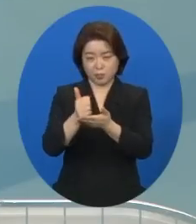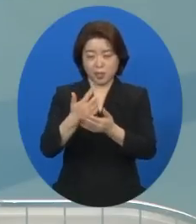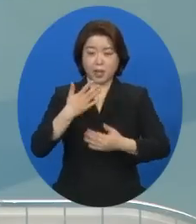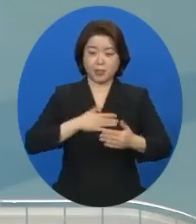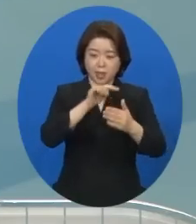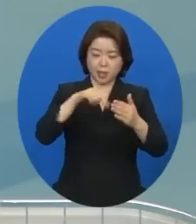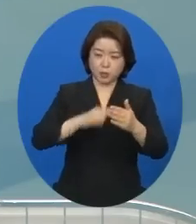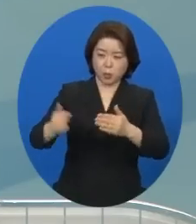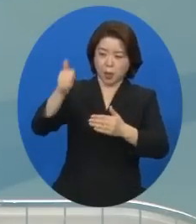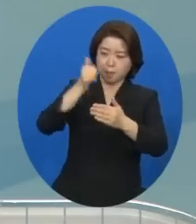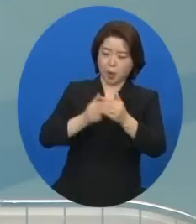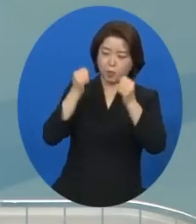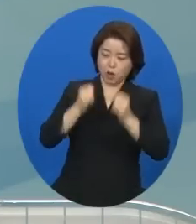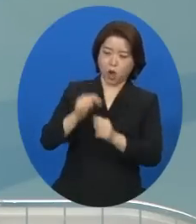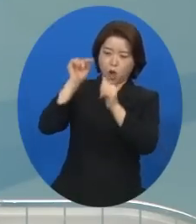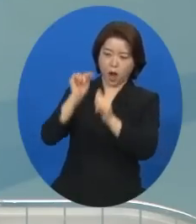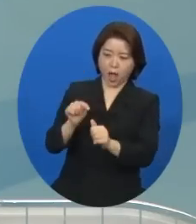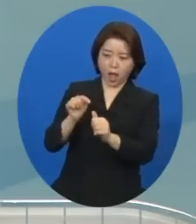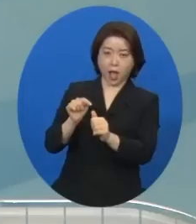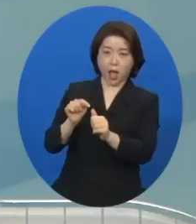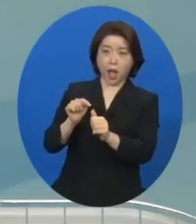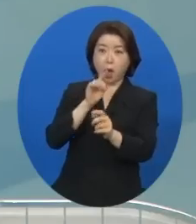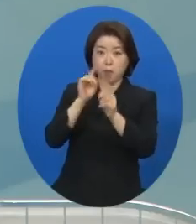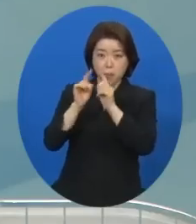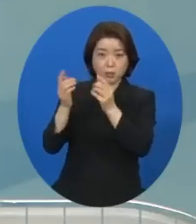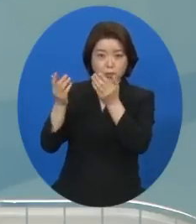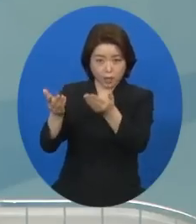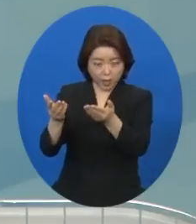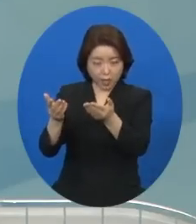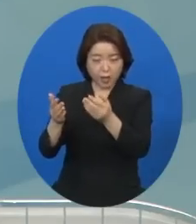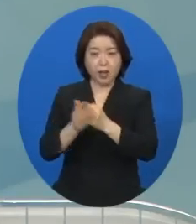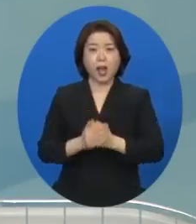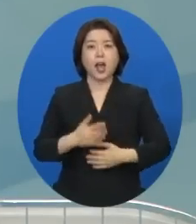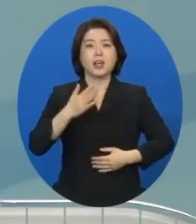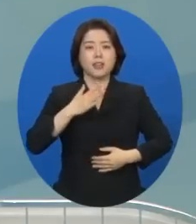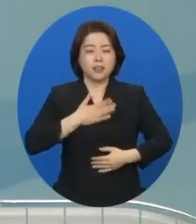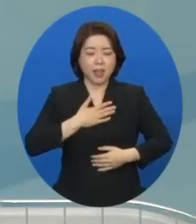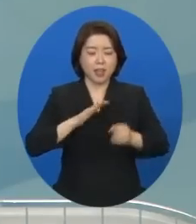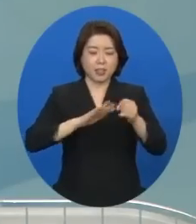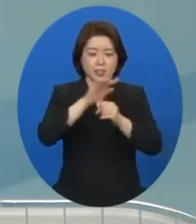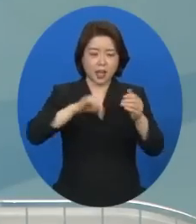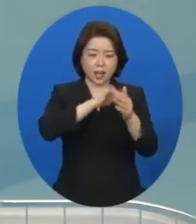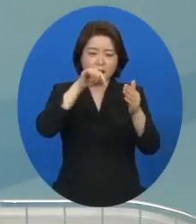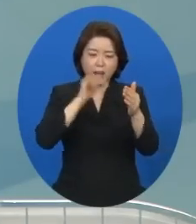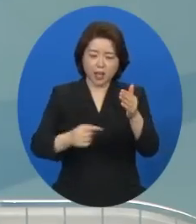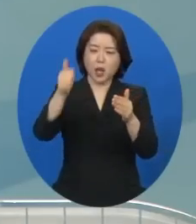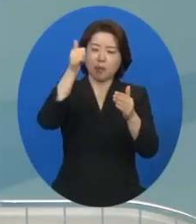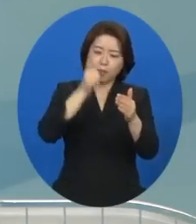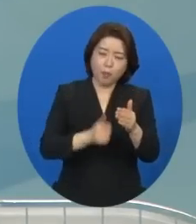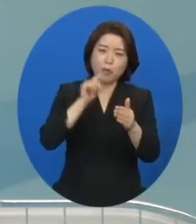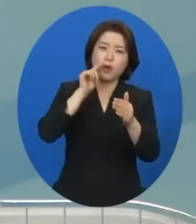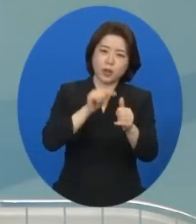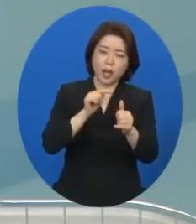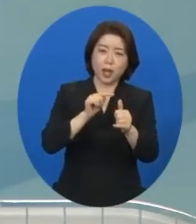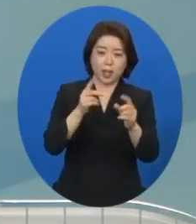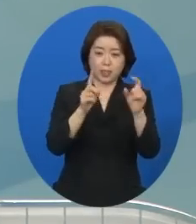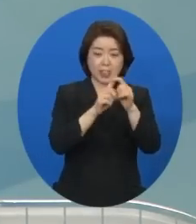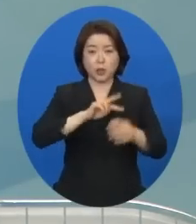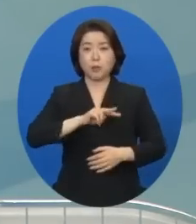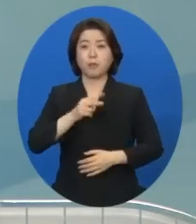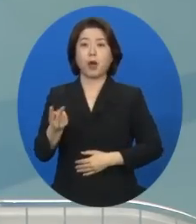안에 머물러라 이렇게 말씀하시다가 내 사랑 안에 머물러라 이렇게 말을